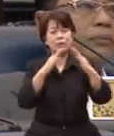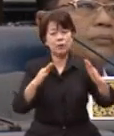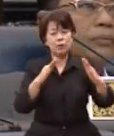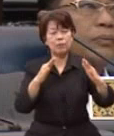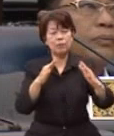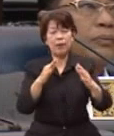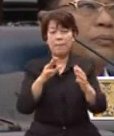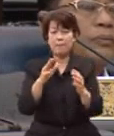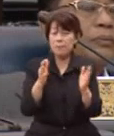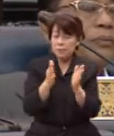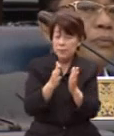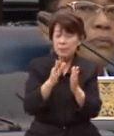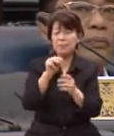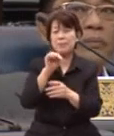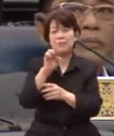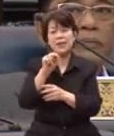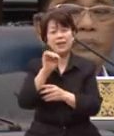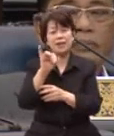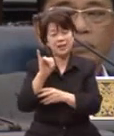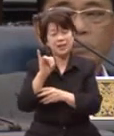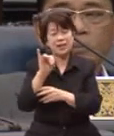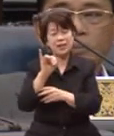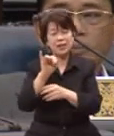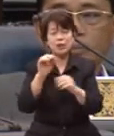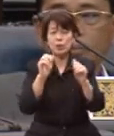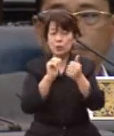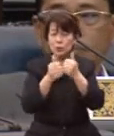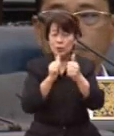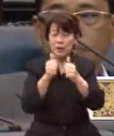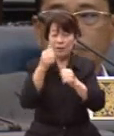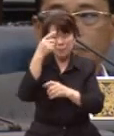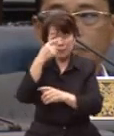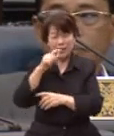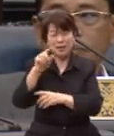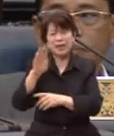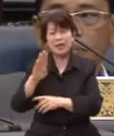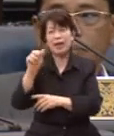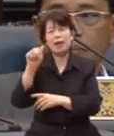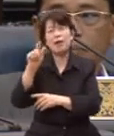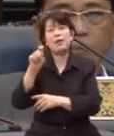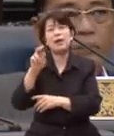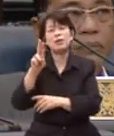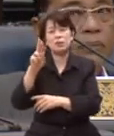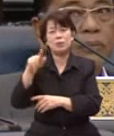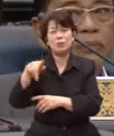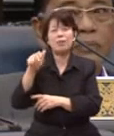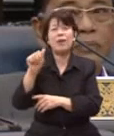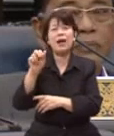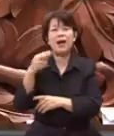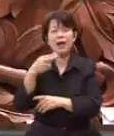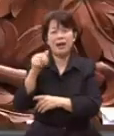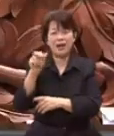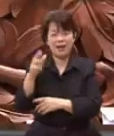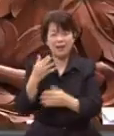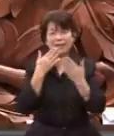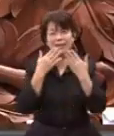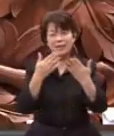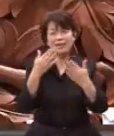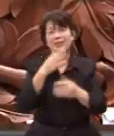pemilusukan dalam daerah Batu Pahat khususnya Kalau boleh di Srigading sekalian terima kasih tuanku